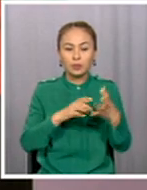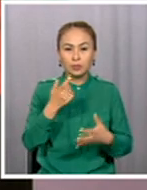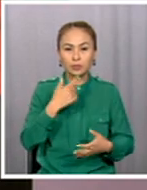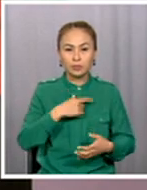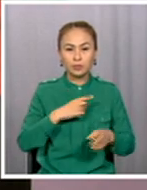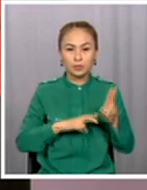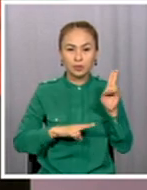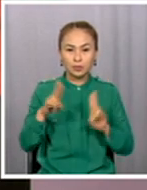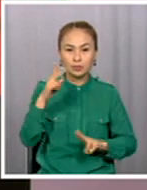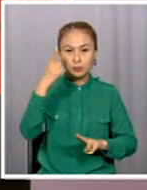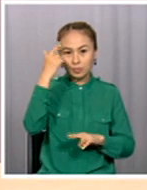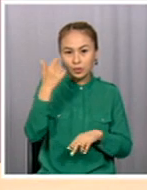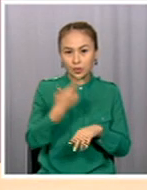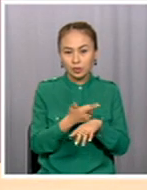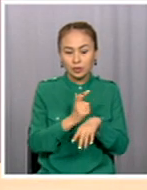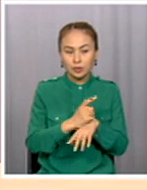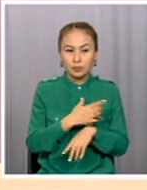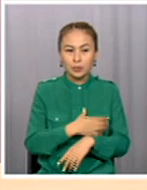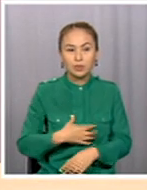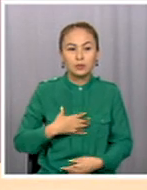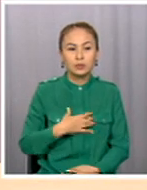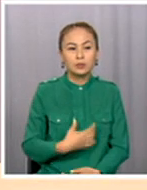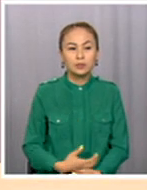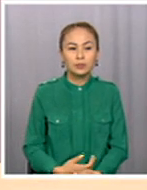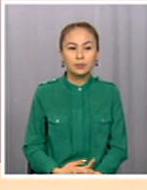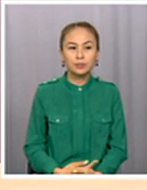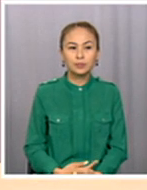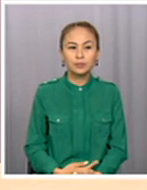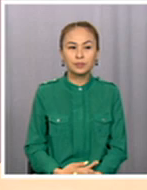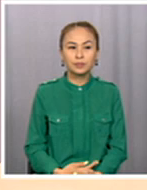білу өте маңызды.